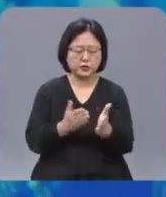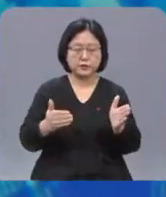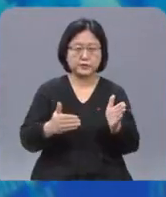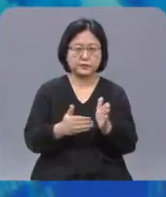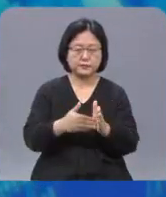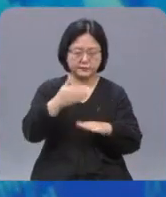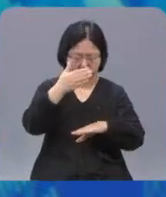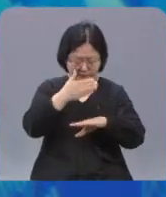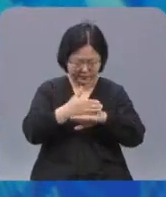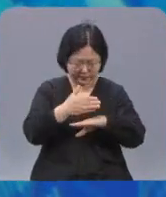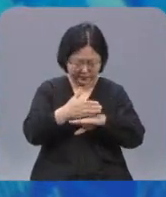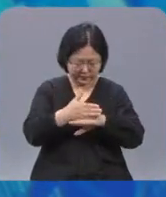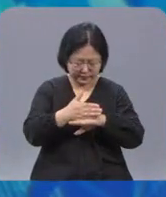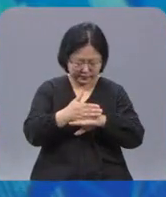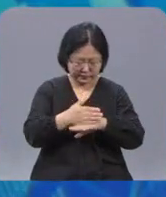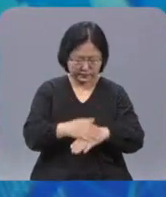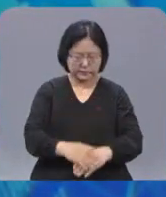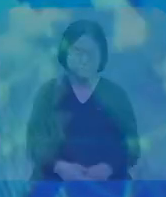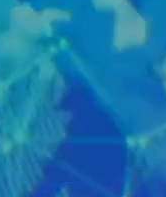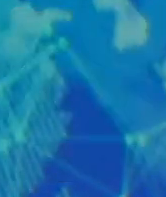뉴스를 마칩니다 여러분 고맙습니다